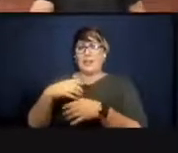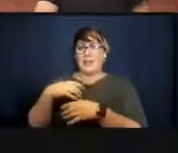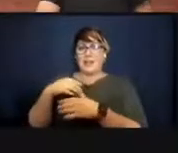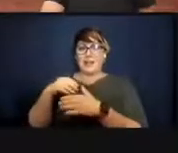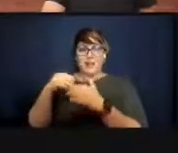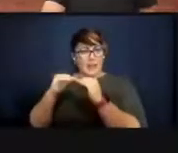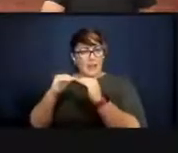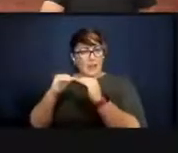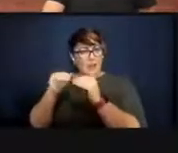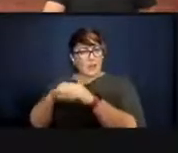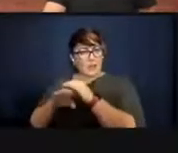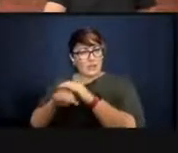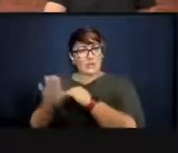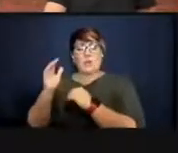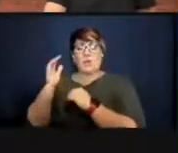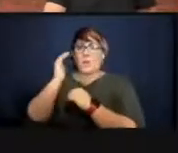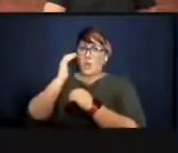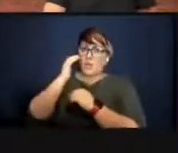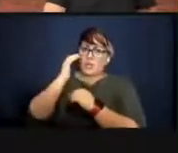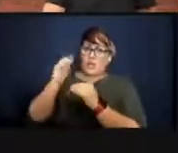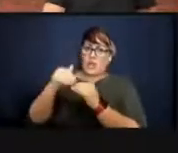usawa.